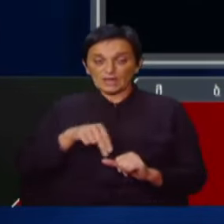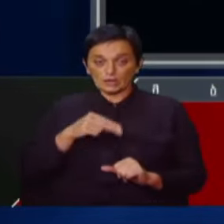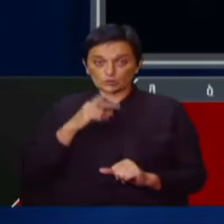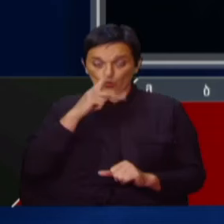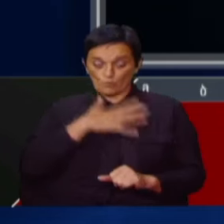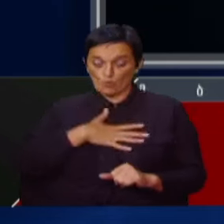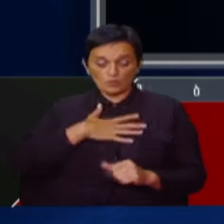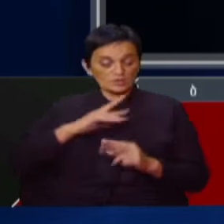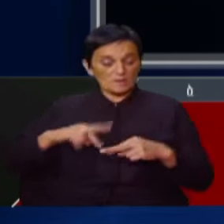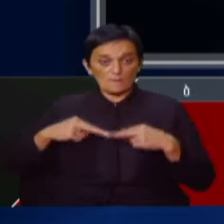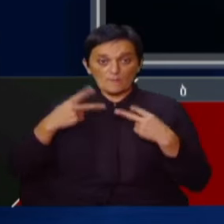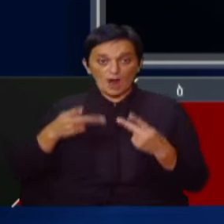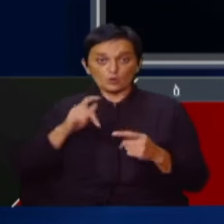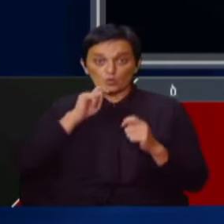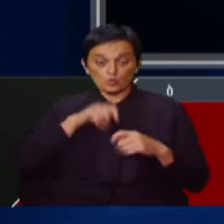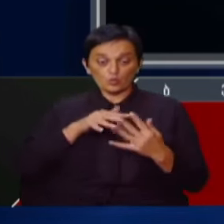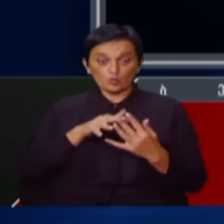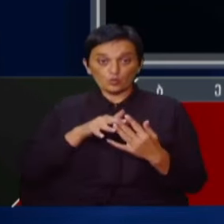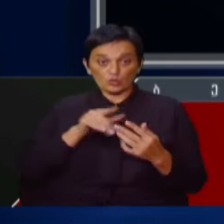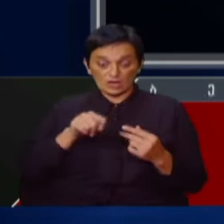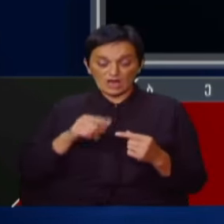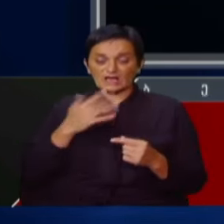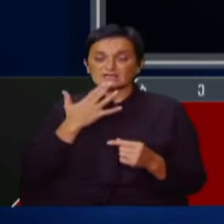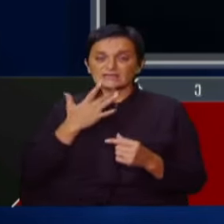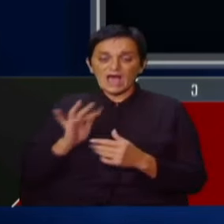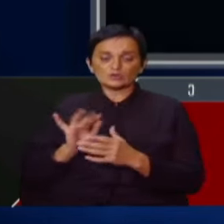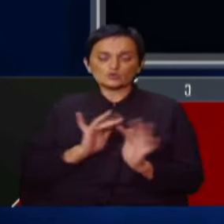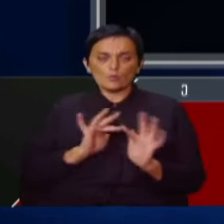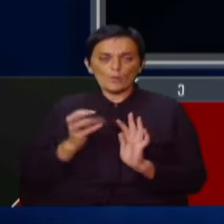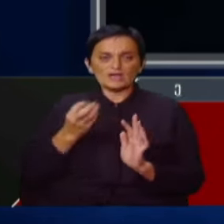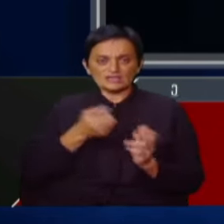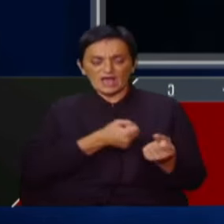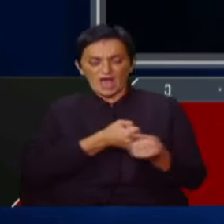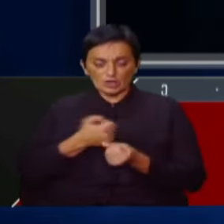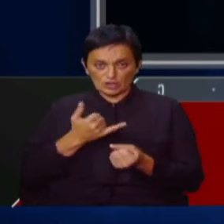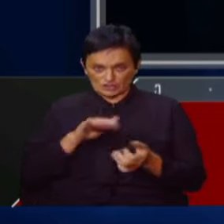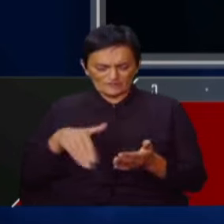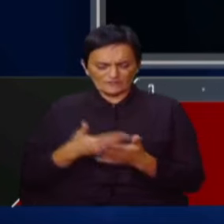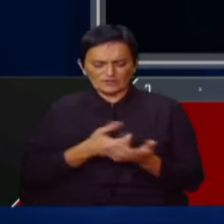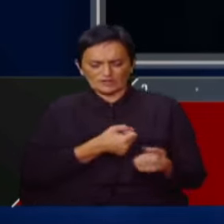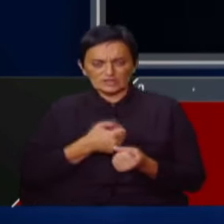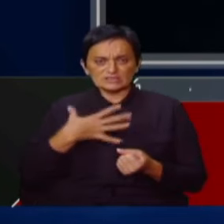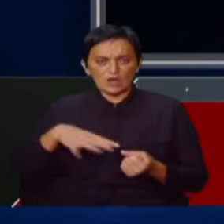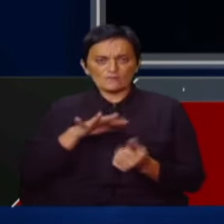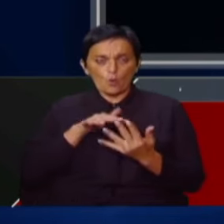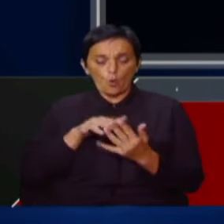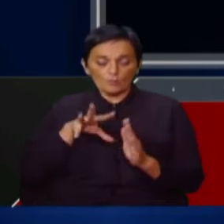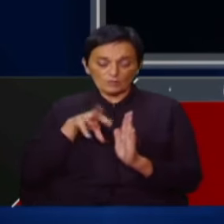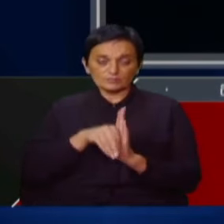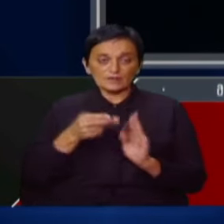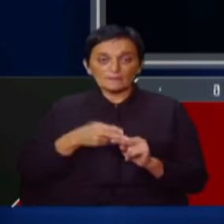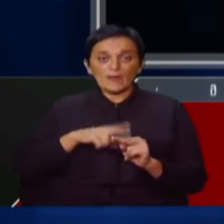მონანიების მაგივრად, უკრაინაში ომის დაწყების შემდეგ კოლექტიური ნაციონალური მოძრაობა კიდევ ერთხელ ეკაჩებოდა და დღესაც ეკაჩება საქართველოს ომისკენ. ამ ფონზე